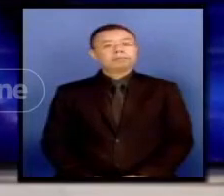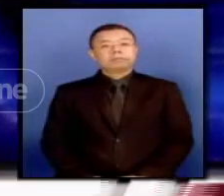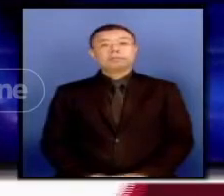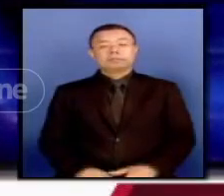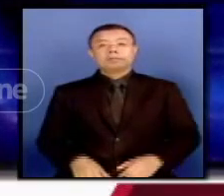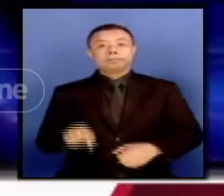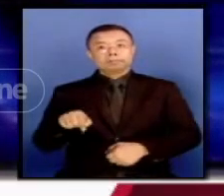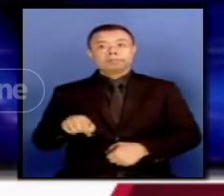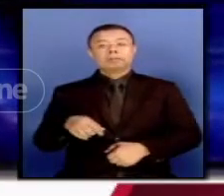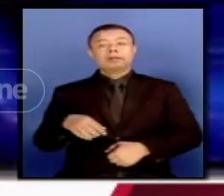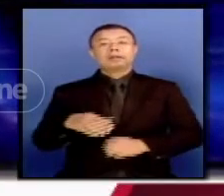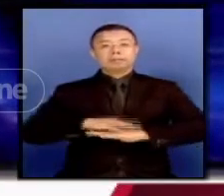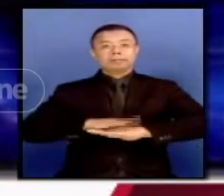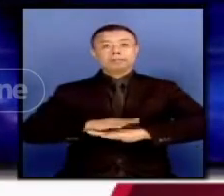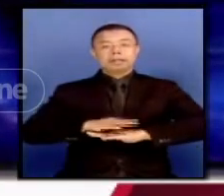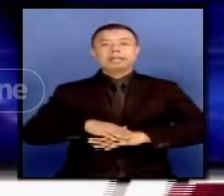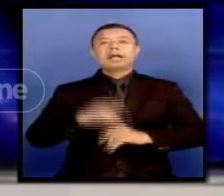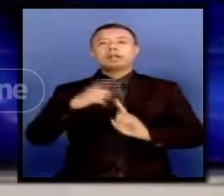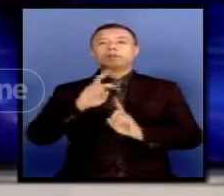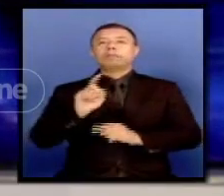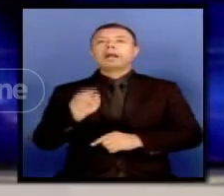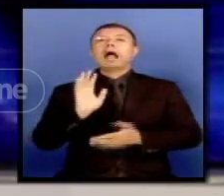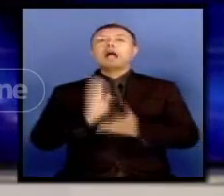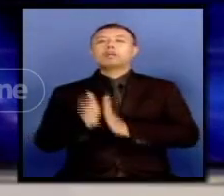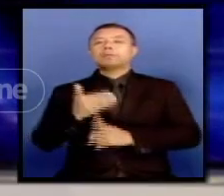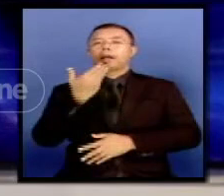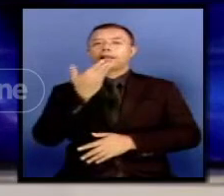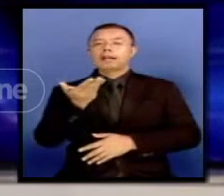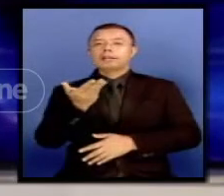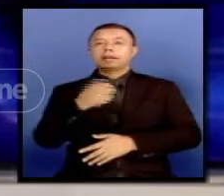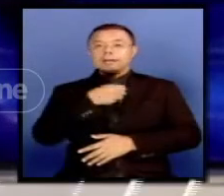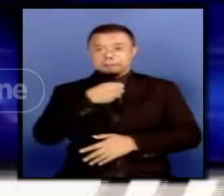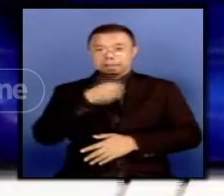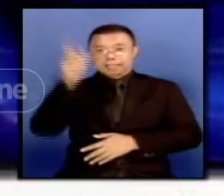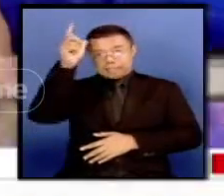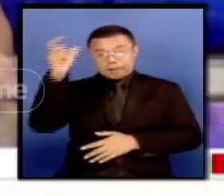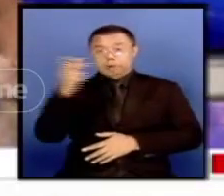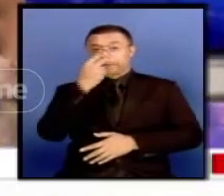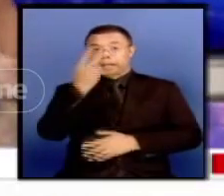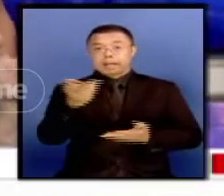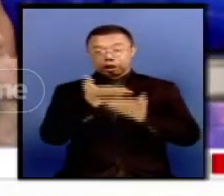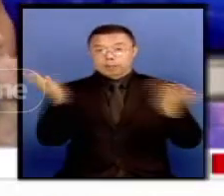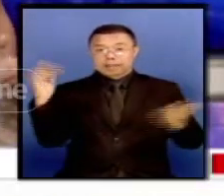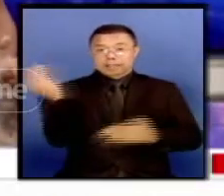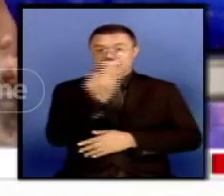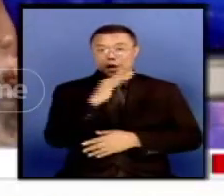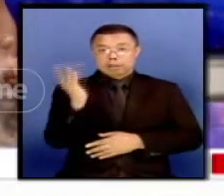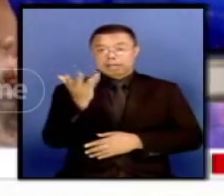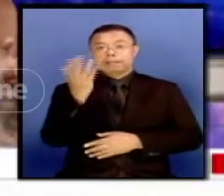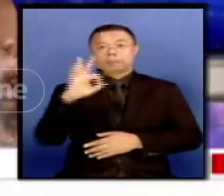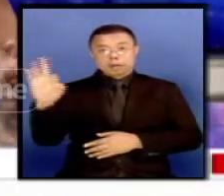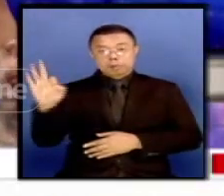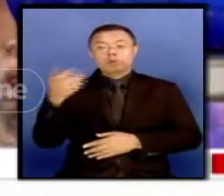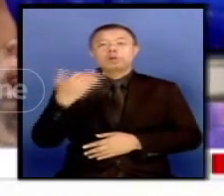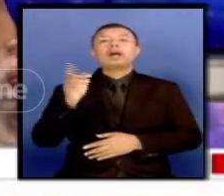Kembali di Breaking News TV One, pemirsa, langsung saja kami akan ajak Anda untuk menuju ke Cirebon, Jawa Barat untuk melihat situasi arus lalu lintas terkini di sana. Sudah